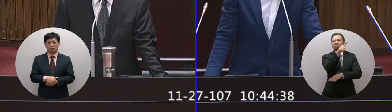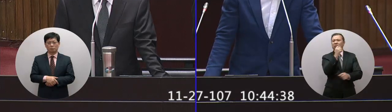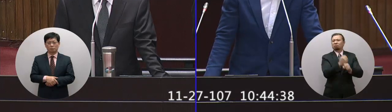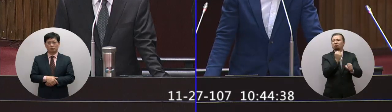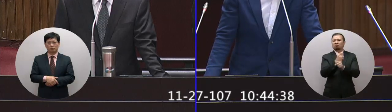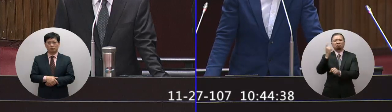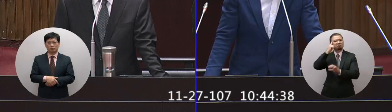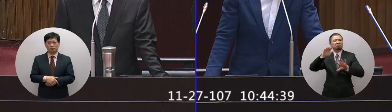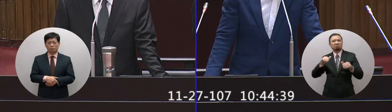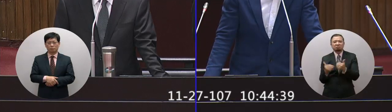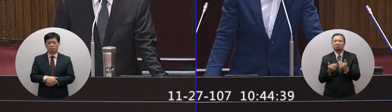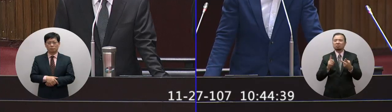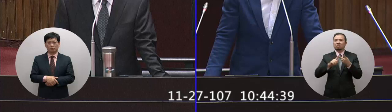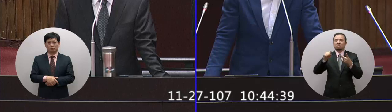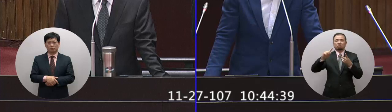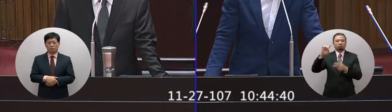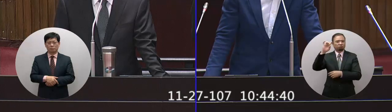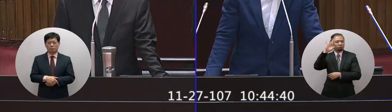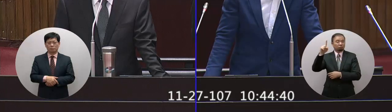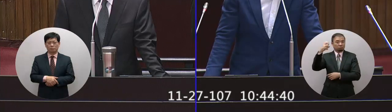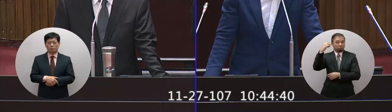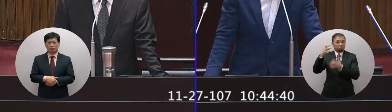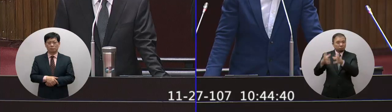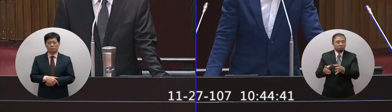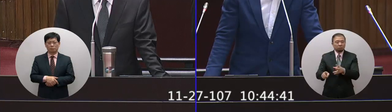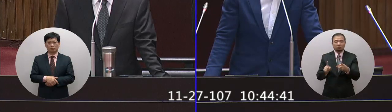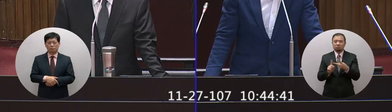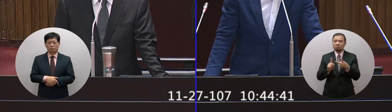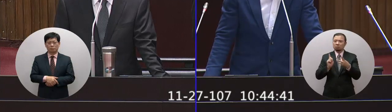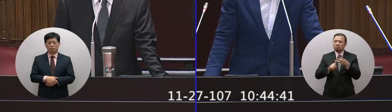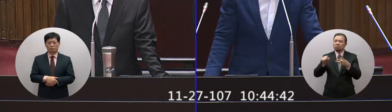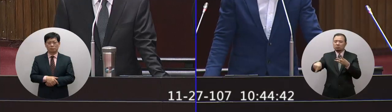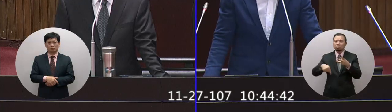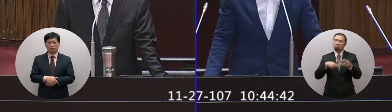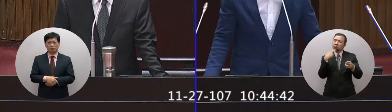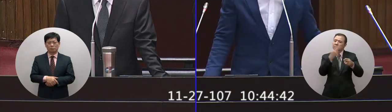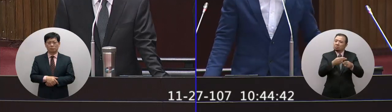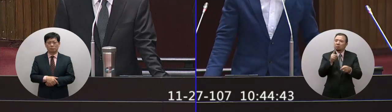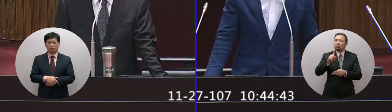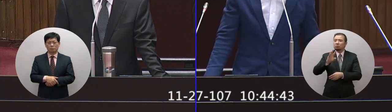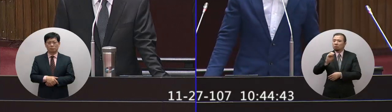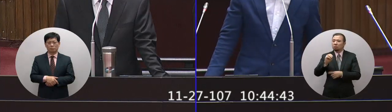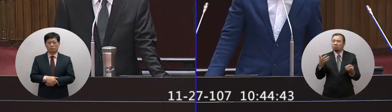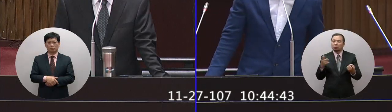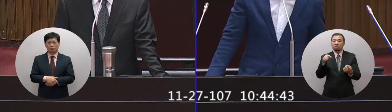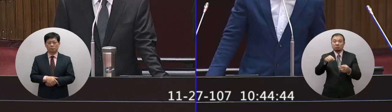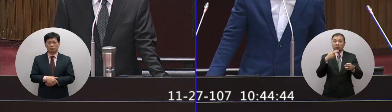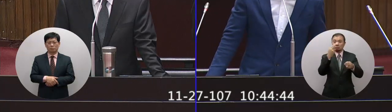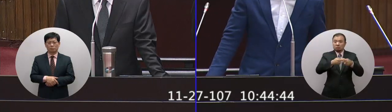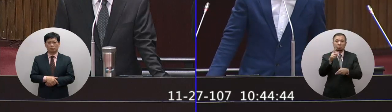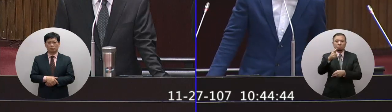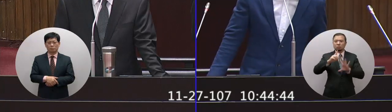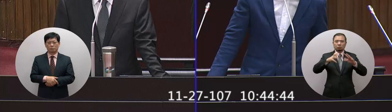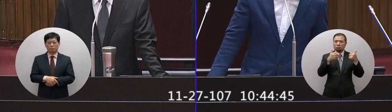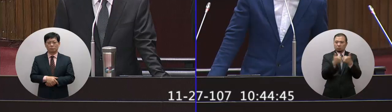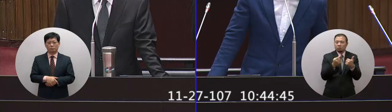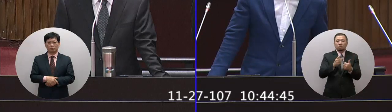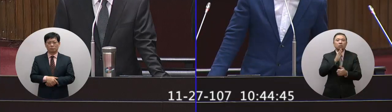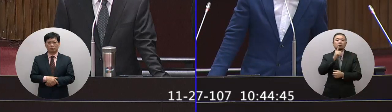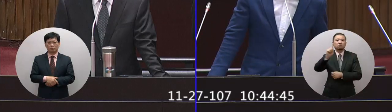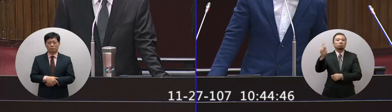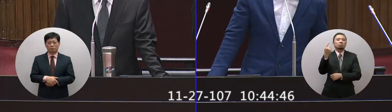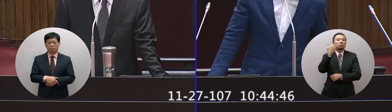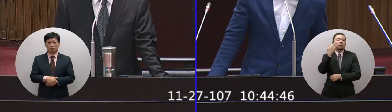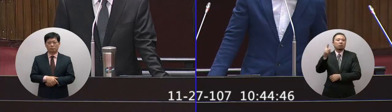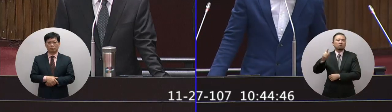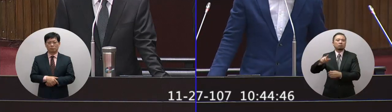制，甚至是一个类似信任投票，而这个信任投票不是国会的， 是民众的，是